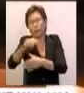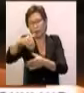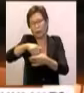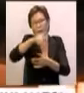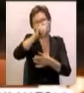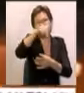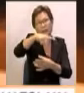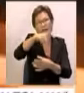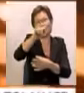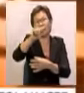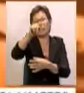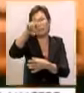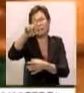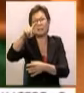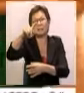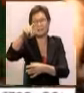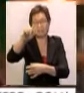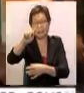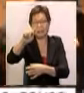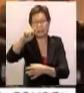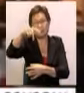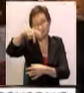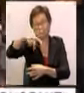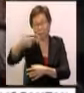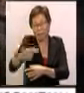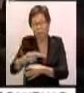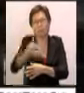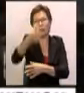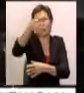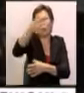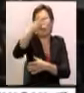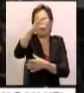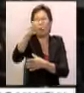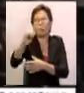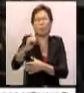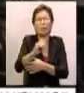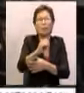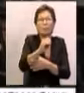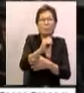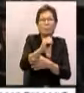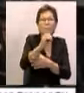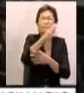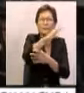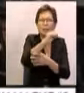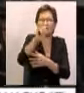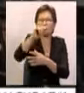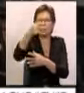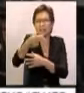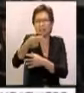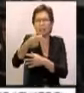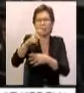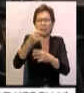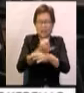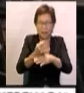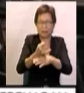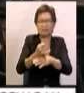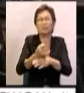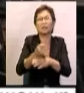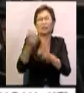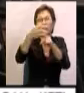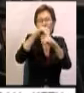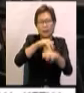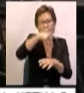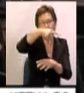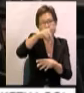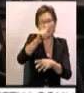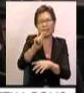TH Indo Plantation yang dipegang oleh dua anak syarikatnya iaitu TH Indo Palm Seram Berhad dan TH Indo Industri Seram Berhad kepada